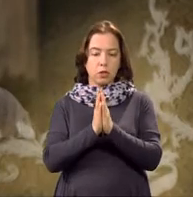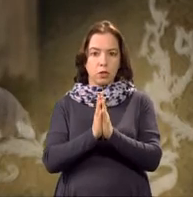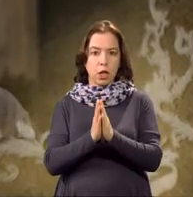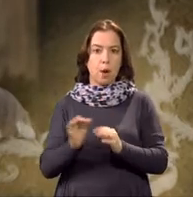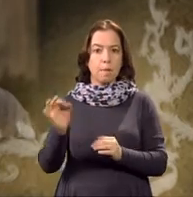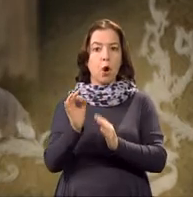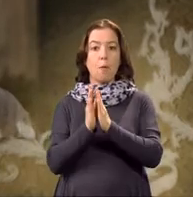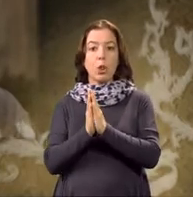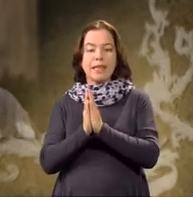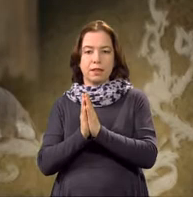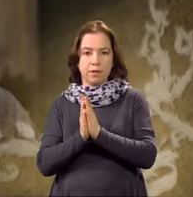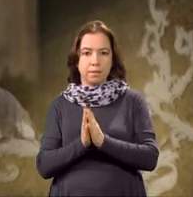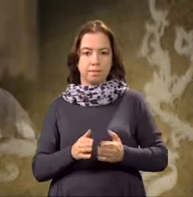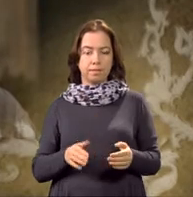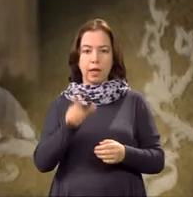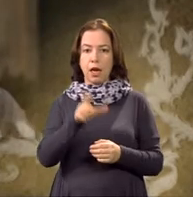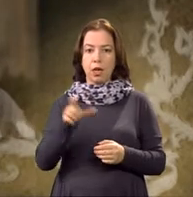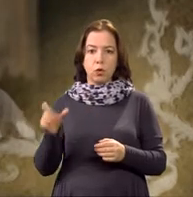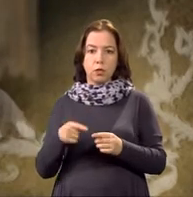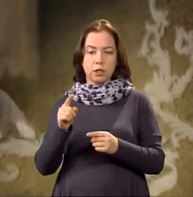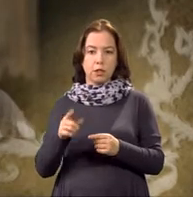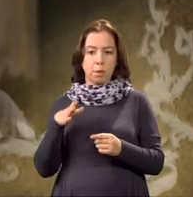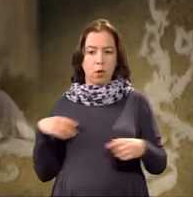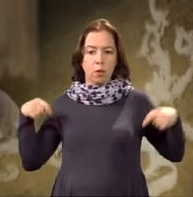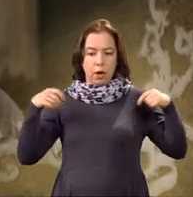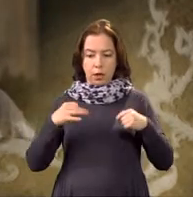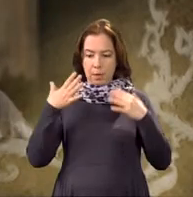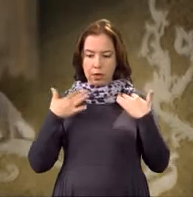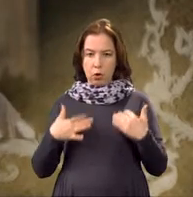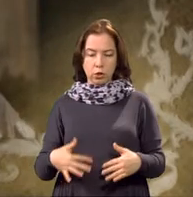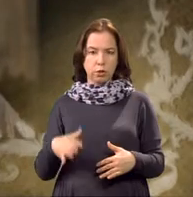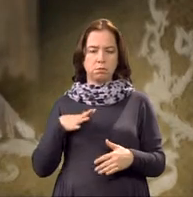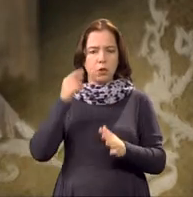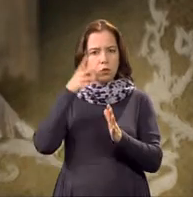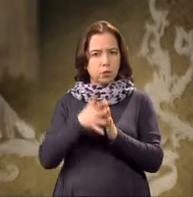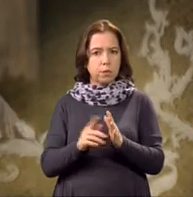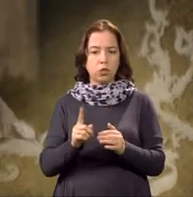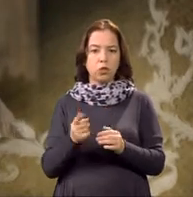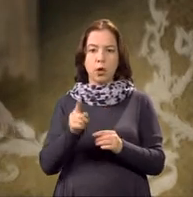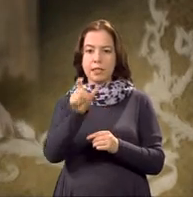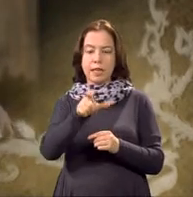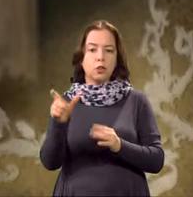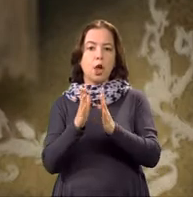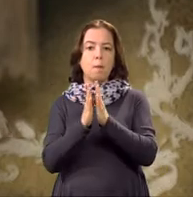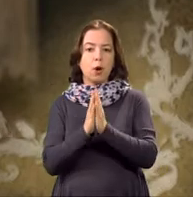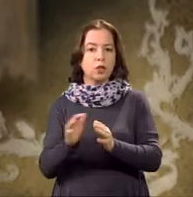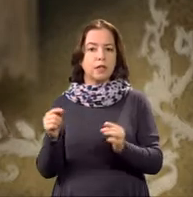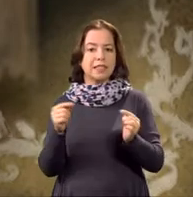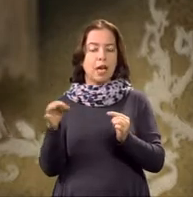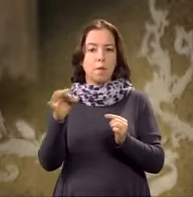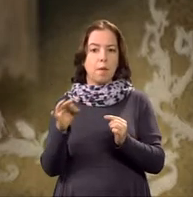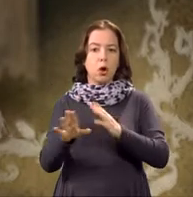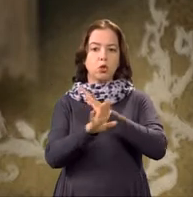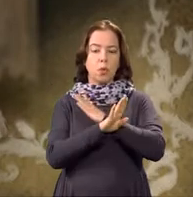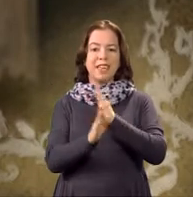про молитви. Люди ці були вбрані в білий одяг, і було зрозуміло, що вони просять саме про